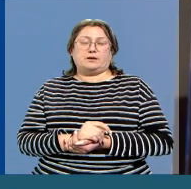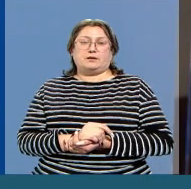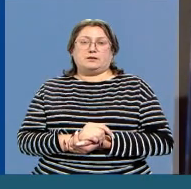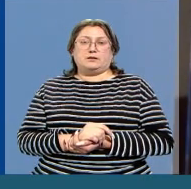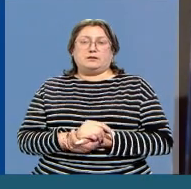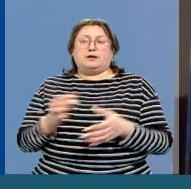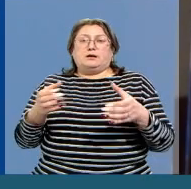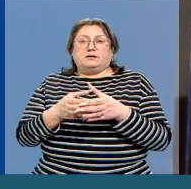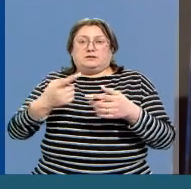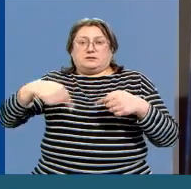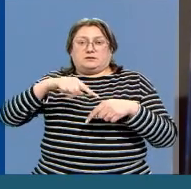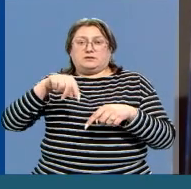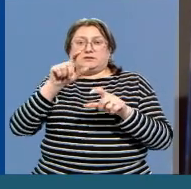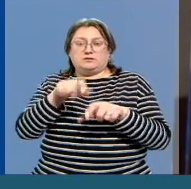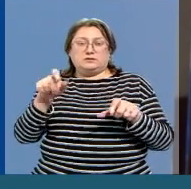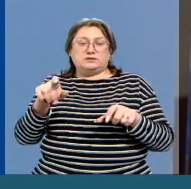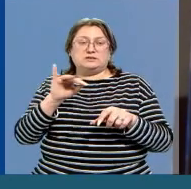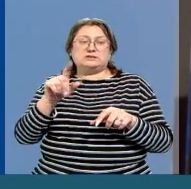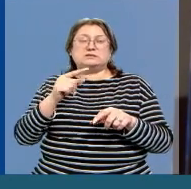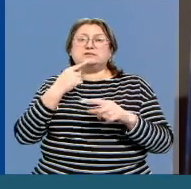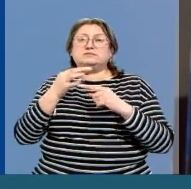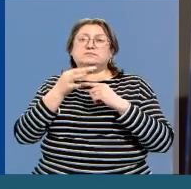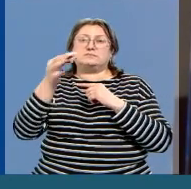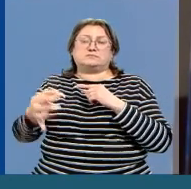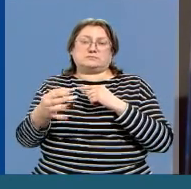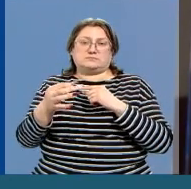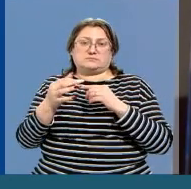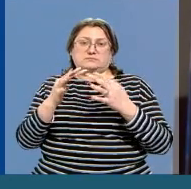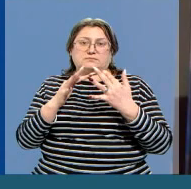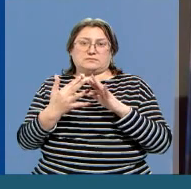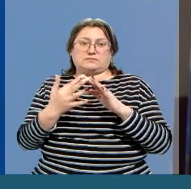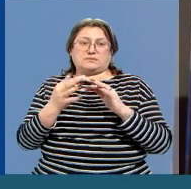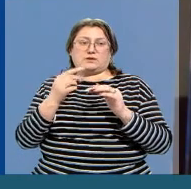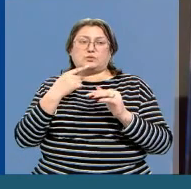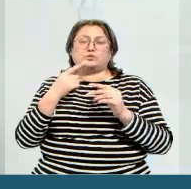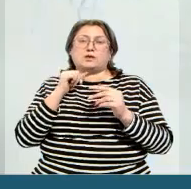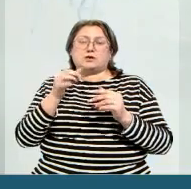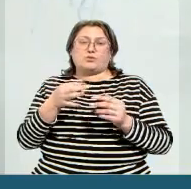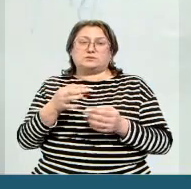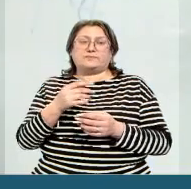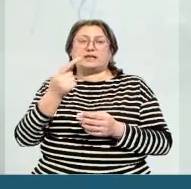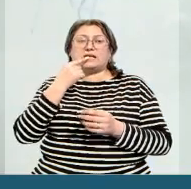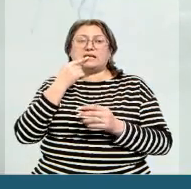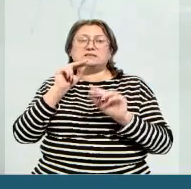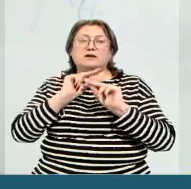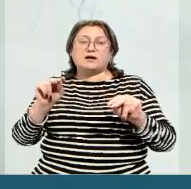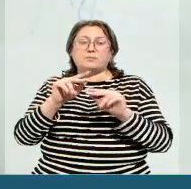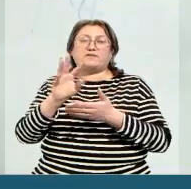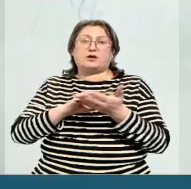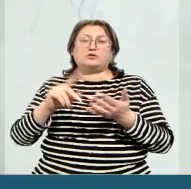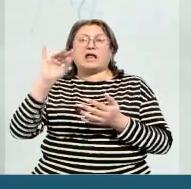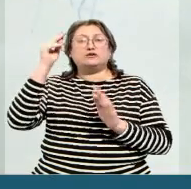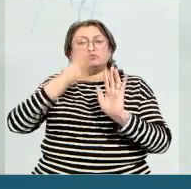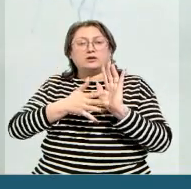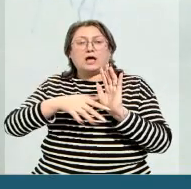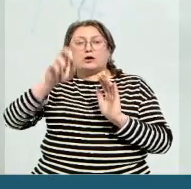именно учащихся из самых отдаленных населенных пунктов нашей Кустанайской области. Языковеды повторяют, что для